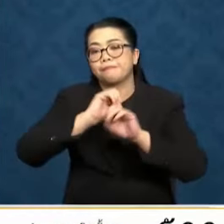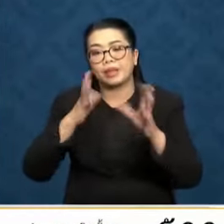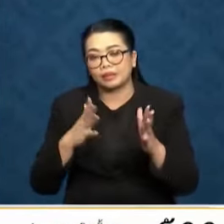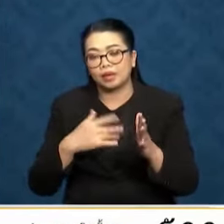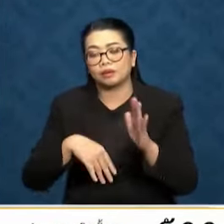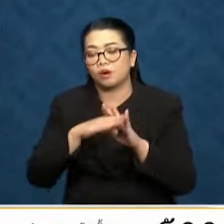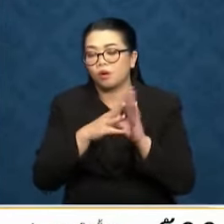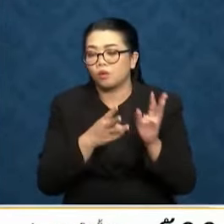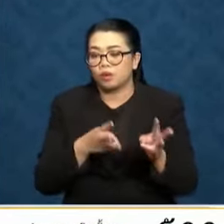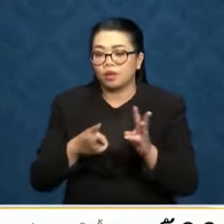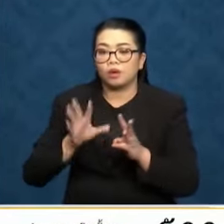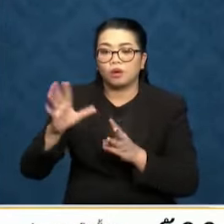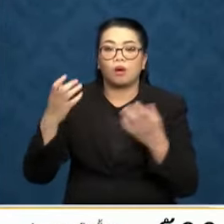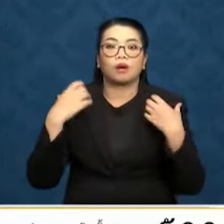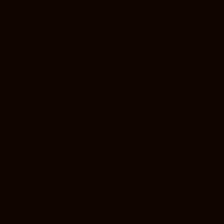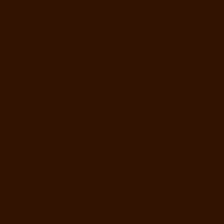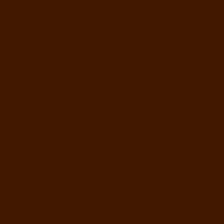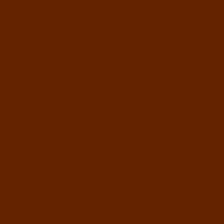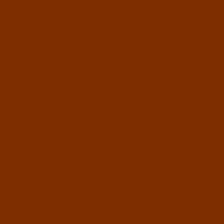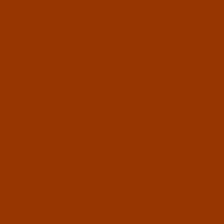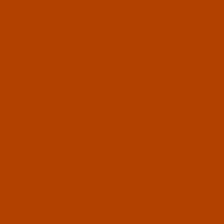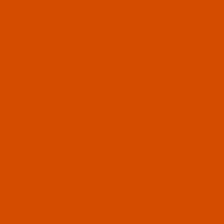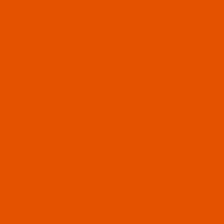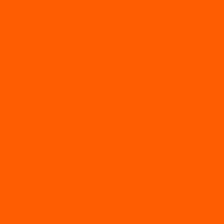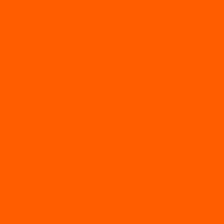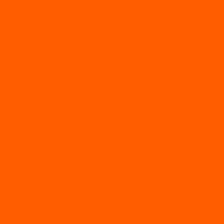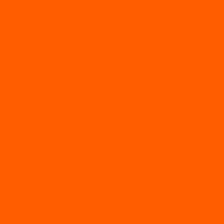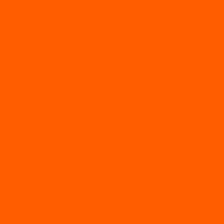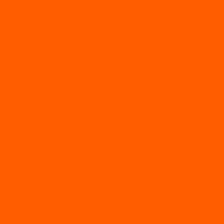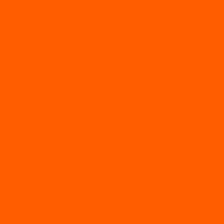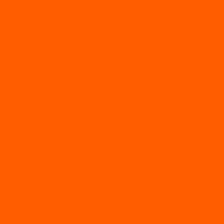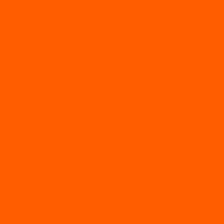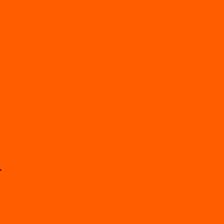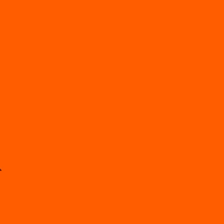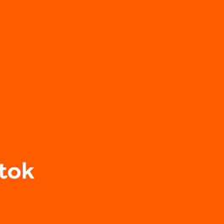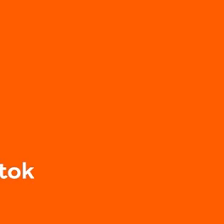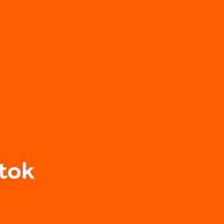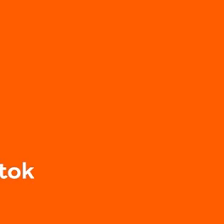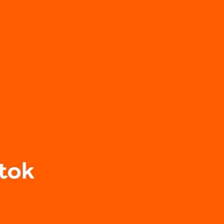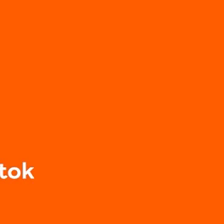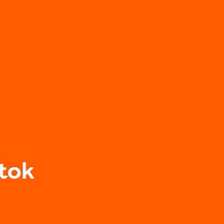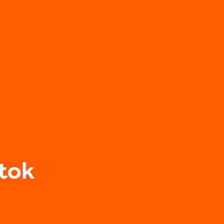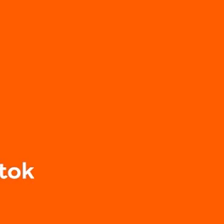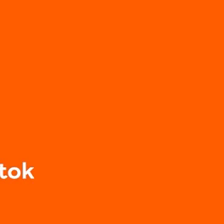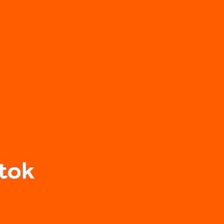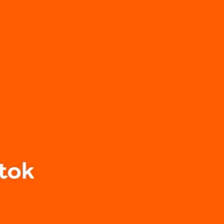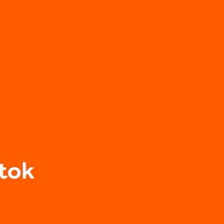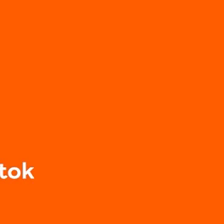ของรัฐบาลท่านค่ะขอบคุณค่ะอ